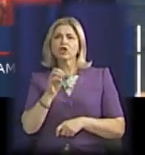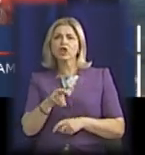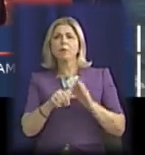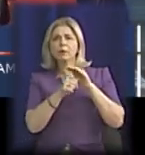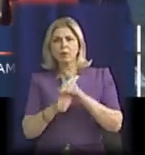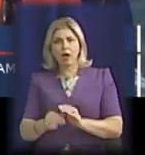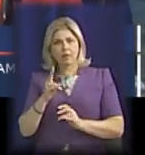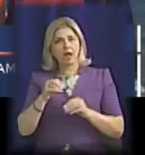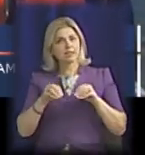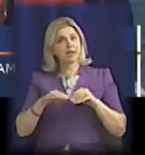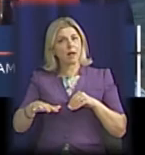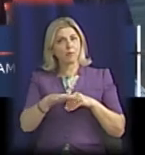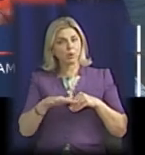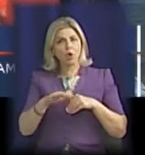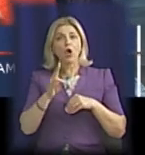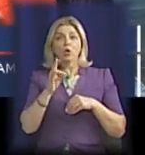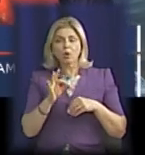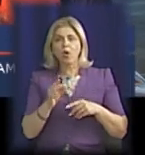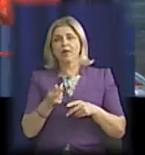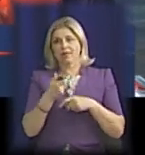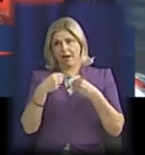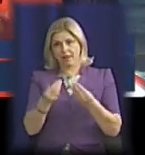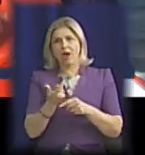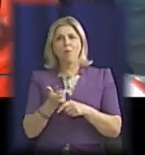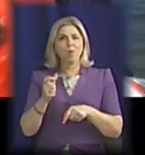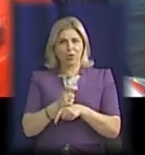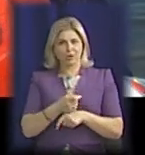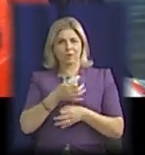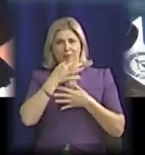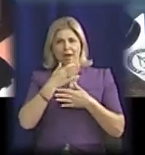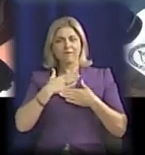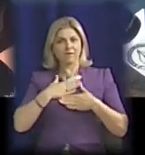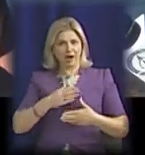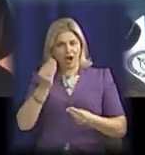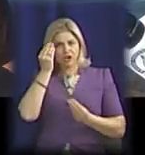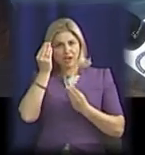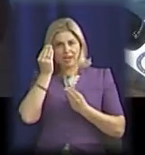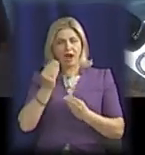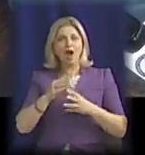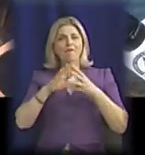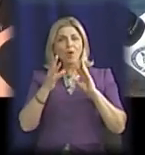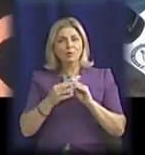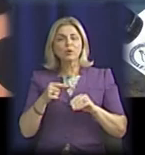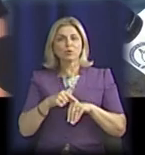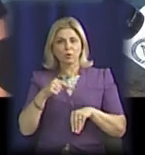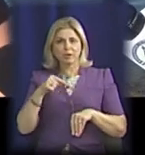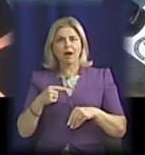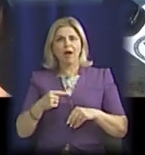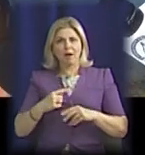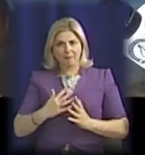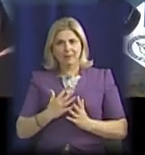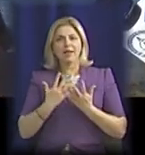одночасно надає більш позитивні враження під час приводнення. Взагалі відчуття